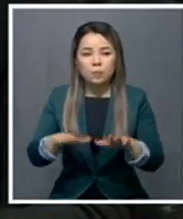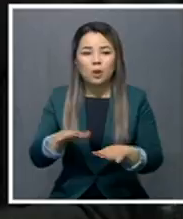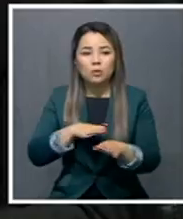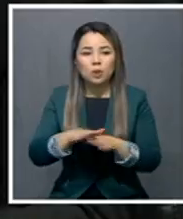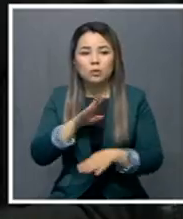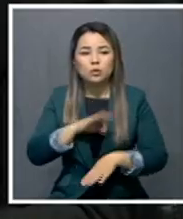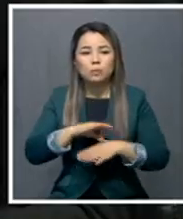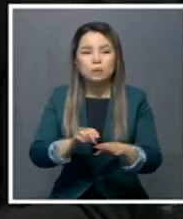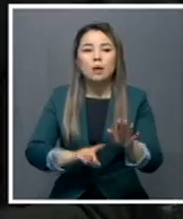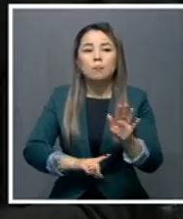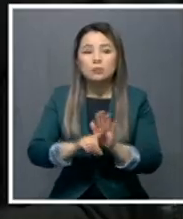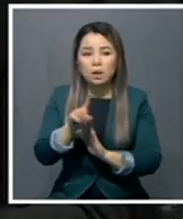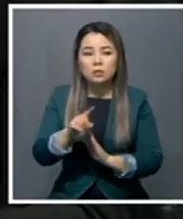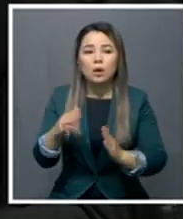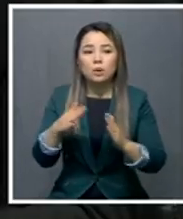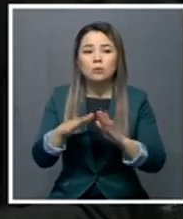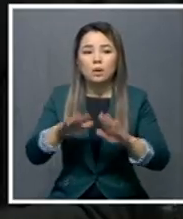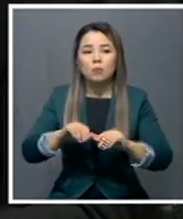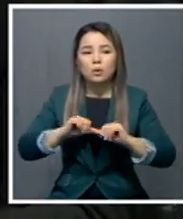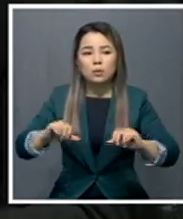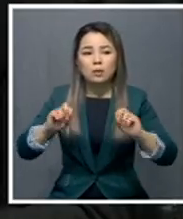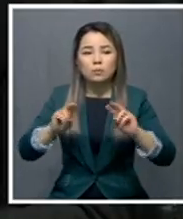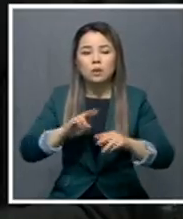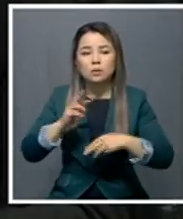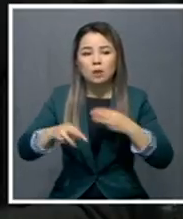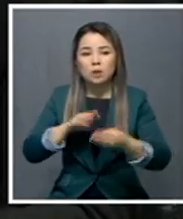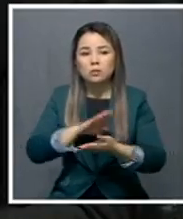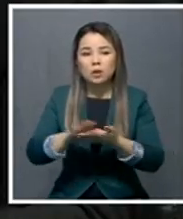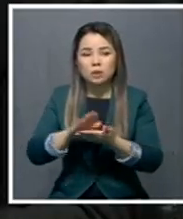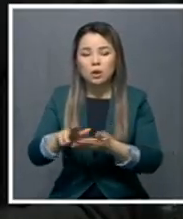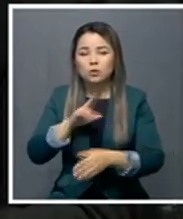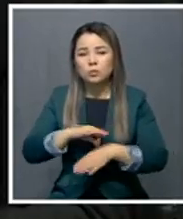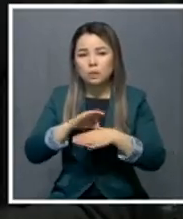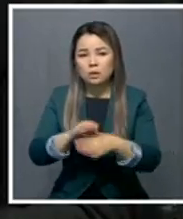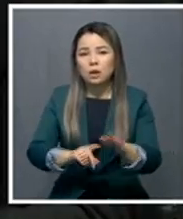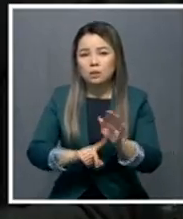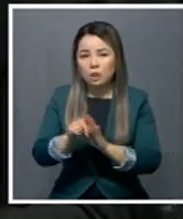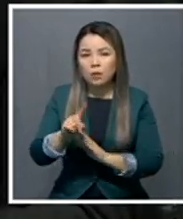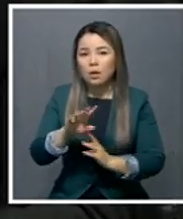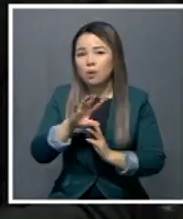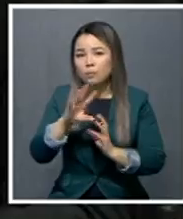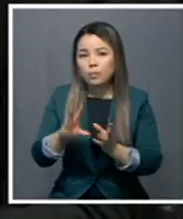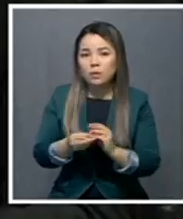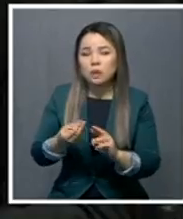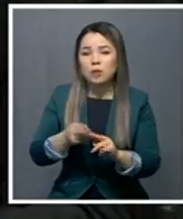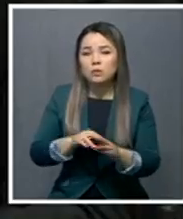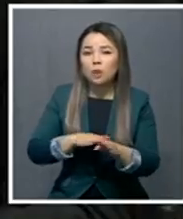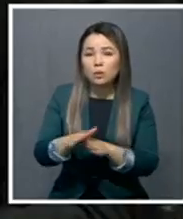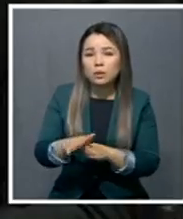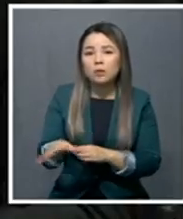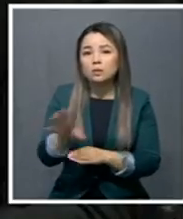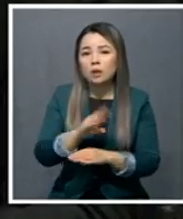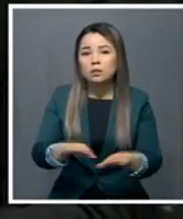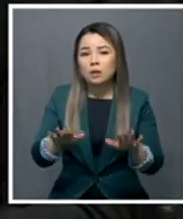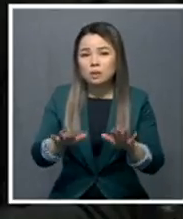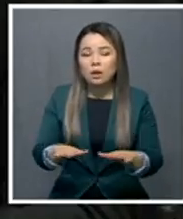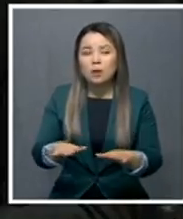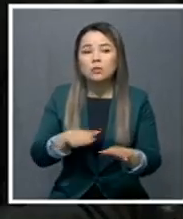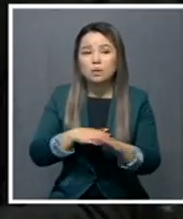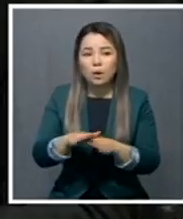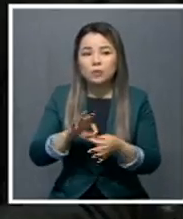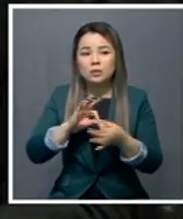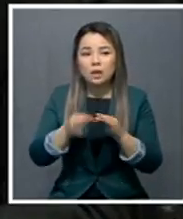бәрі басталды, үйіндегі оқшаулау жұмыстарын бәрі жүргіздік. И толығымен ол ошақ